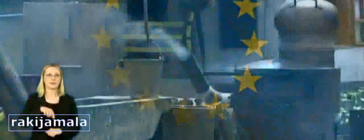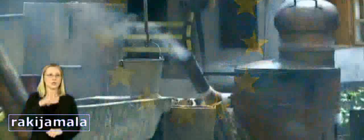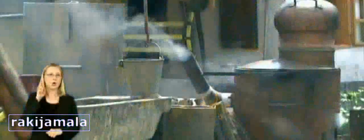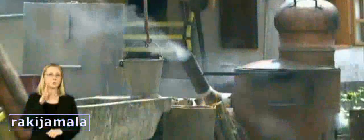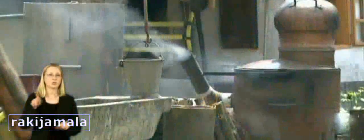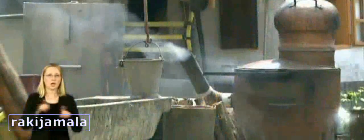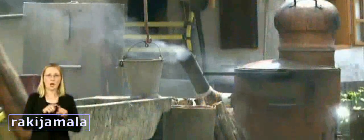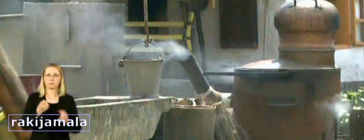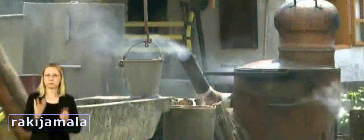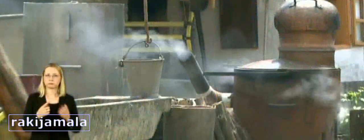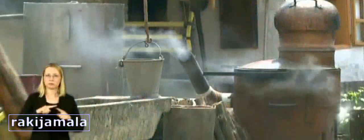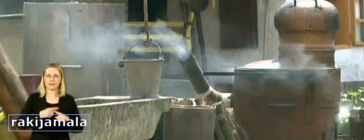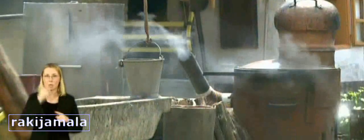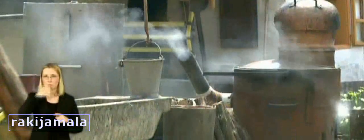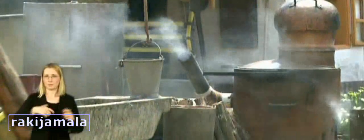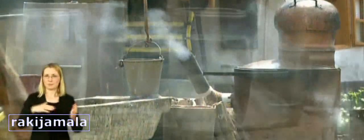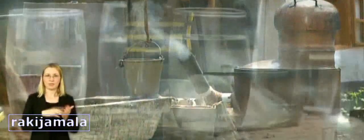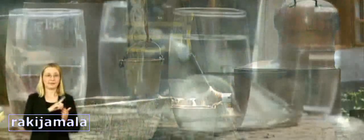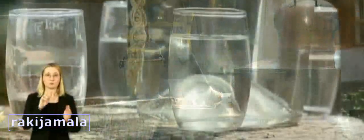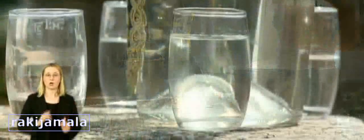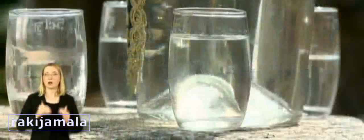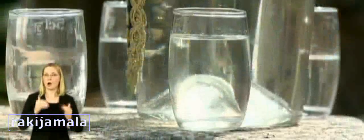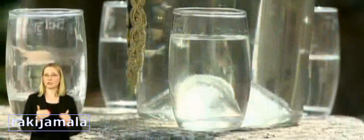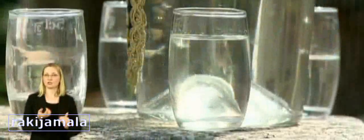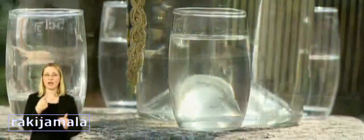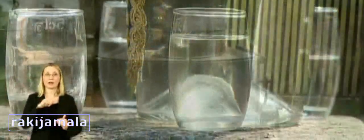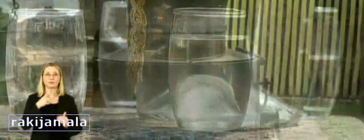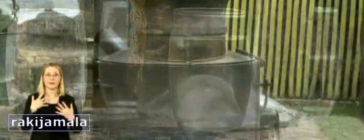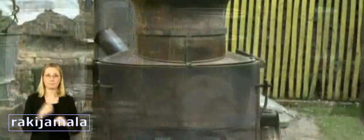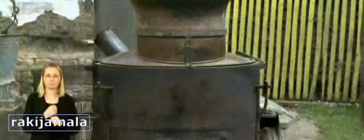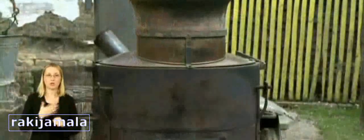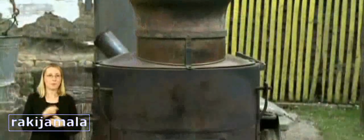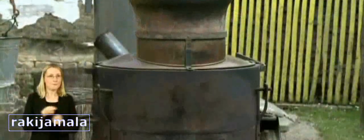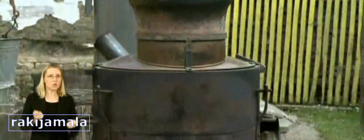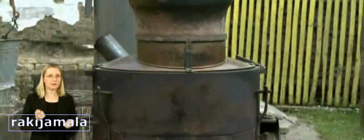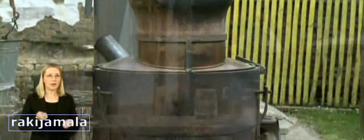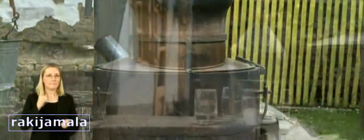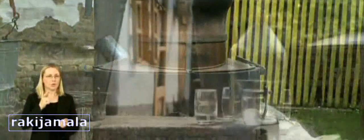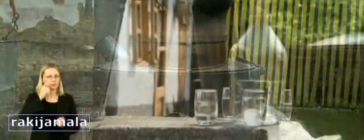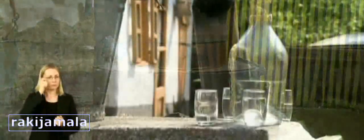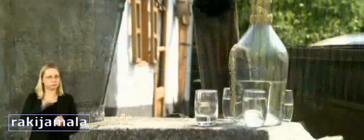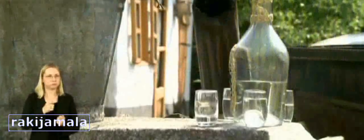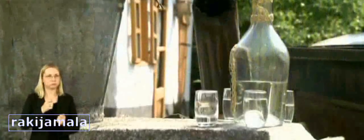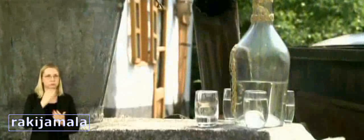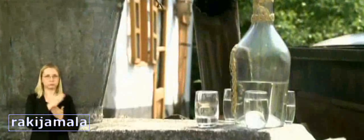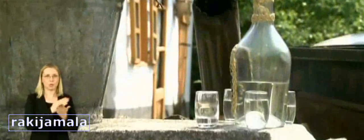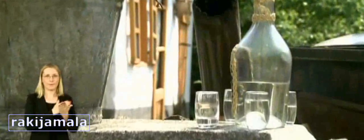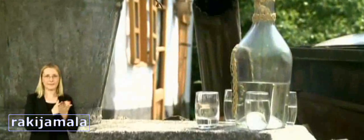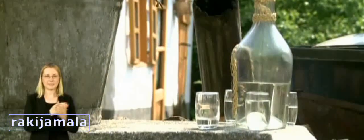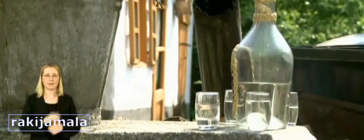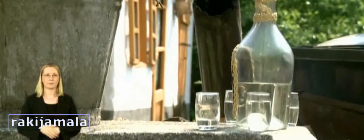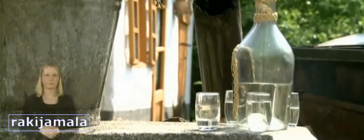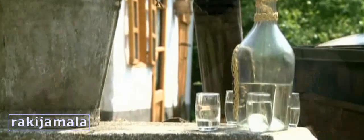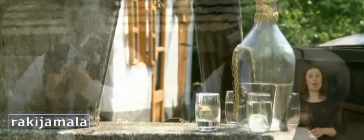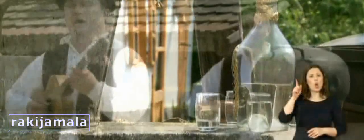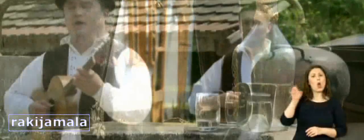Naših običaja kao što je pečenje rakije za osobne potrebe nećemo se morati odreći, ali ako te proizvode želimo prodavati, morat ćemo poštivati propise o trgovini